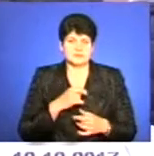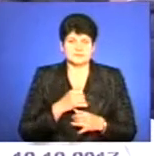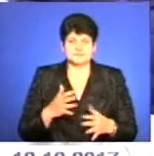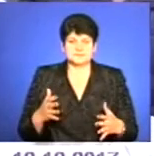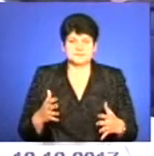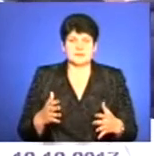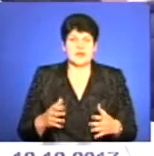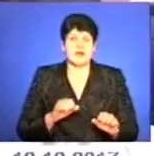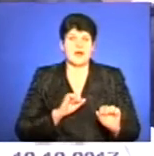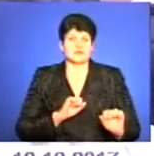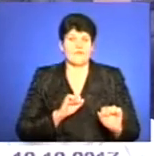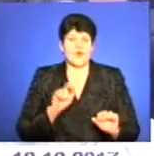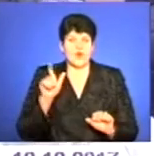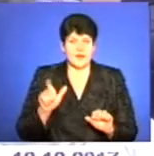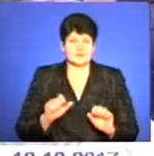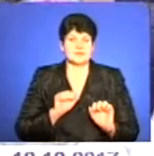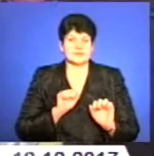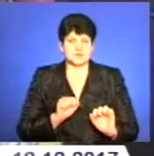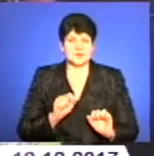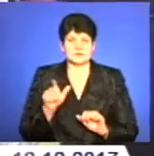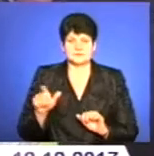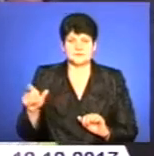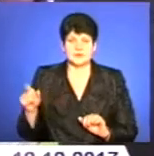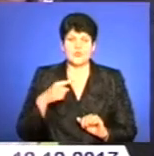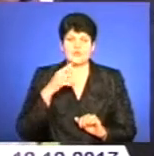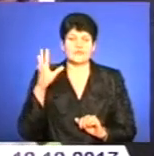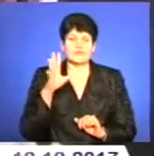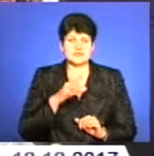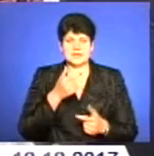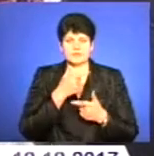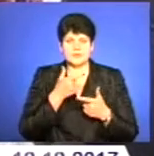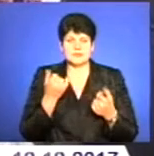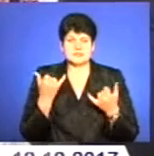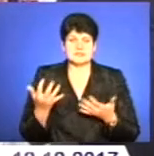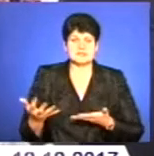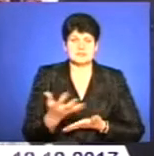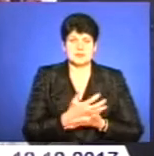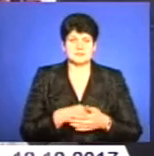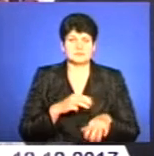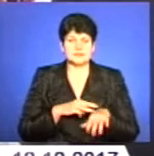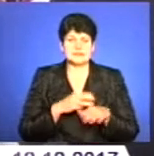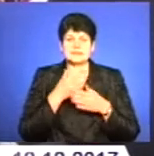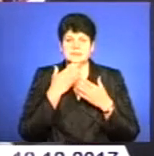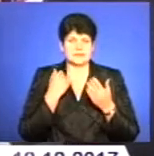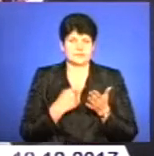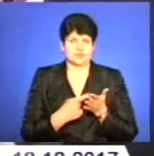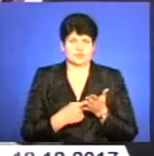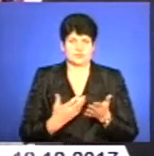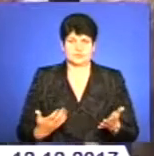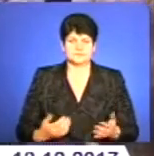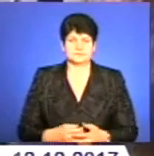Натомість адвокат, яка захищає права підприємців, каже, що вся інформація, яку зараз збирають правоохоронці, не матиме доказового